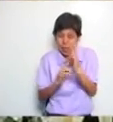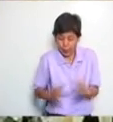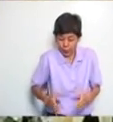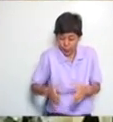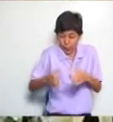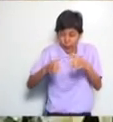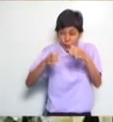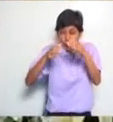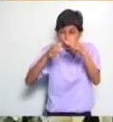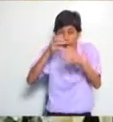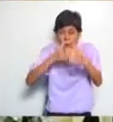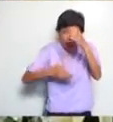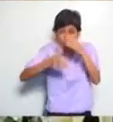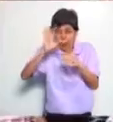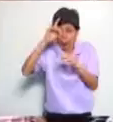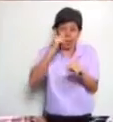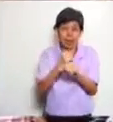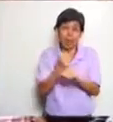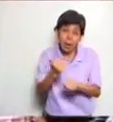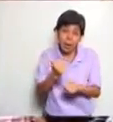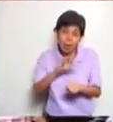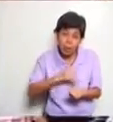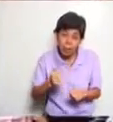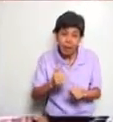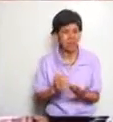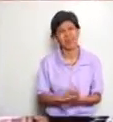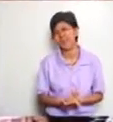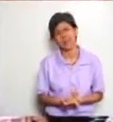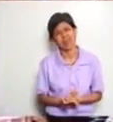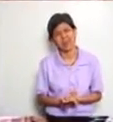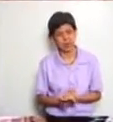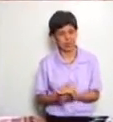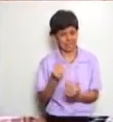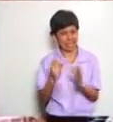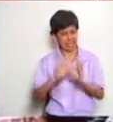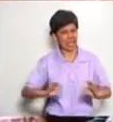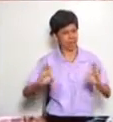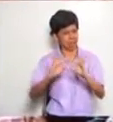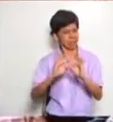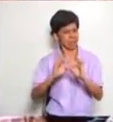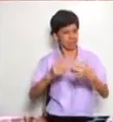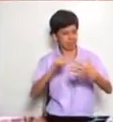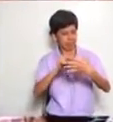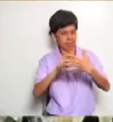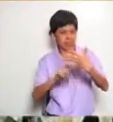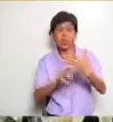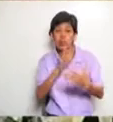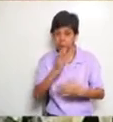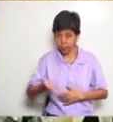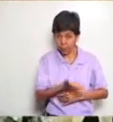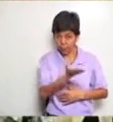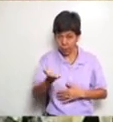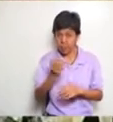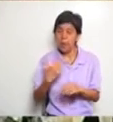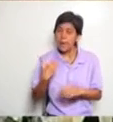สูงขนาดนคจะปขไปจุดตกลงกุญแจดอกนี้ยิงให่มาก ถ้าเร